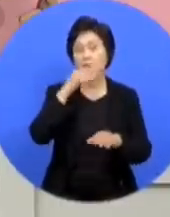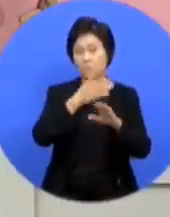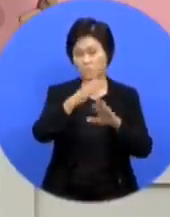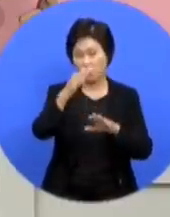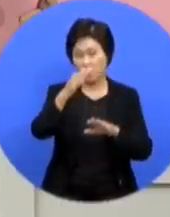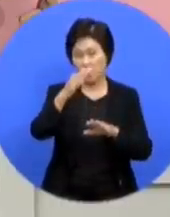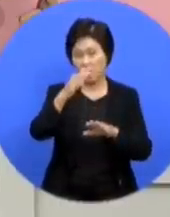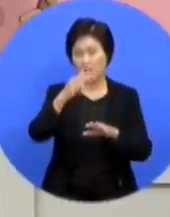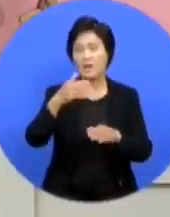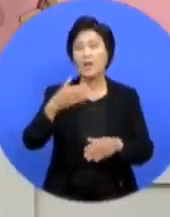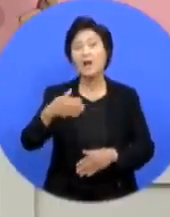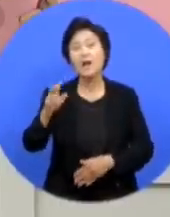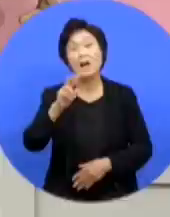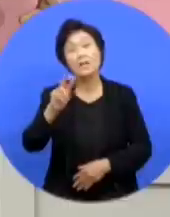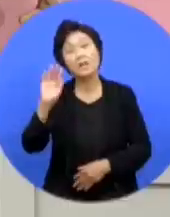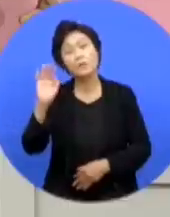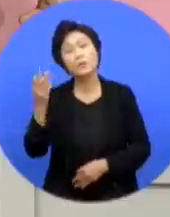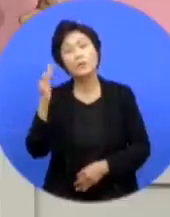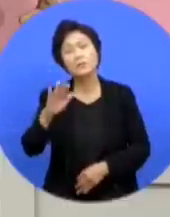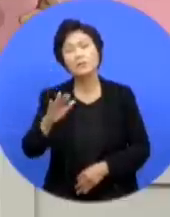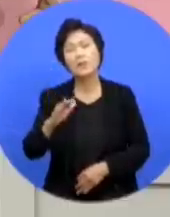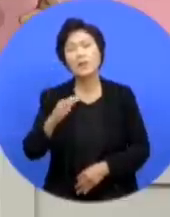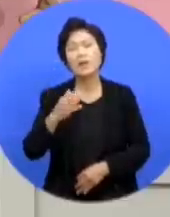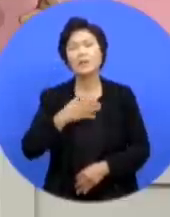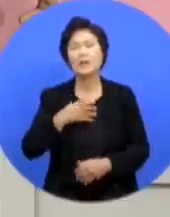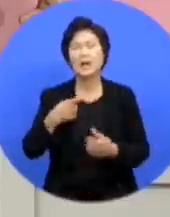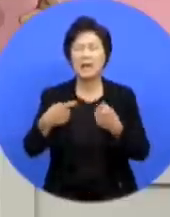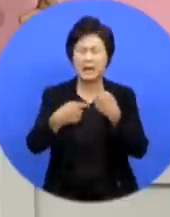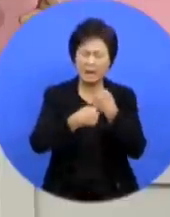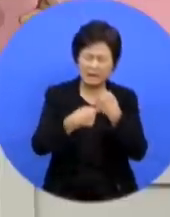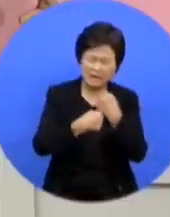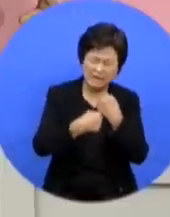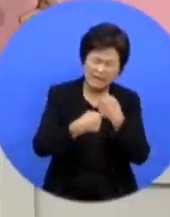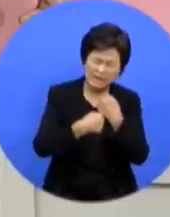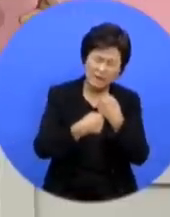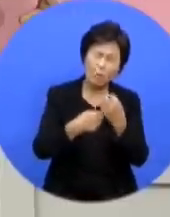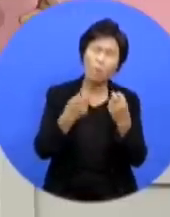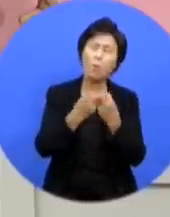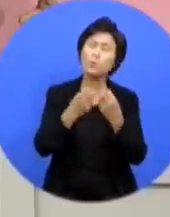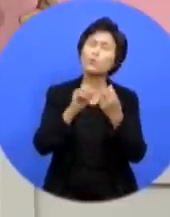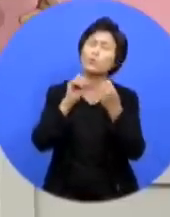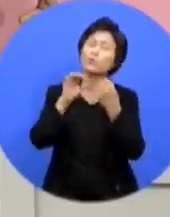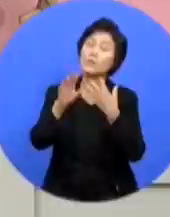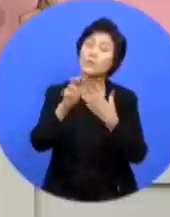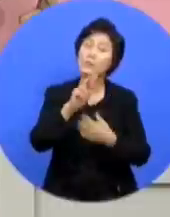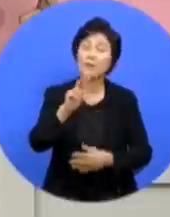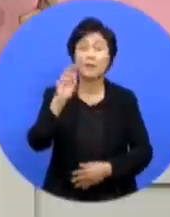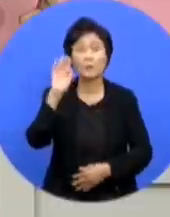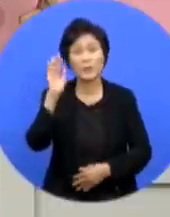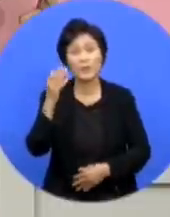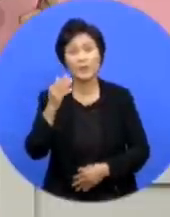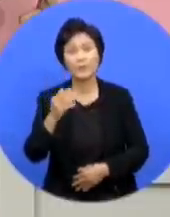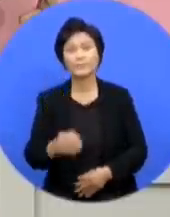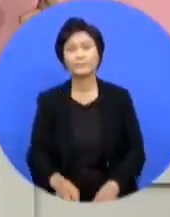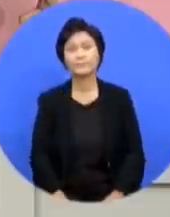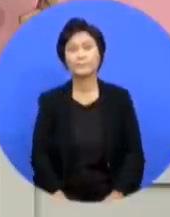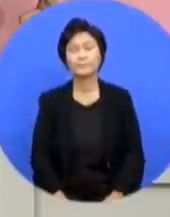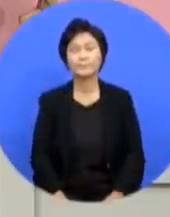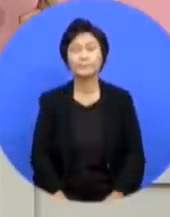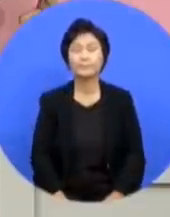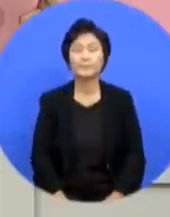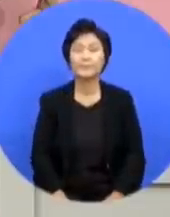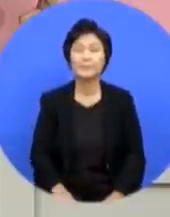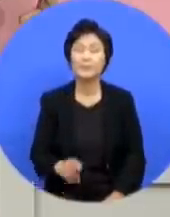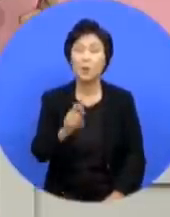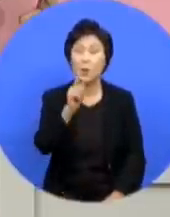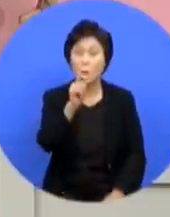어떻게 하면 됩니까? 제가 뭐라고 답합니까? 그 성경을 두고 그때 성경 암송 요전이 있거든요. 고려전서